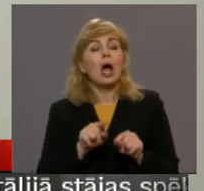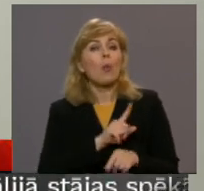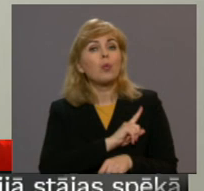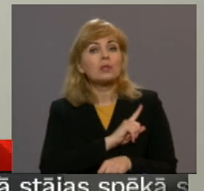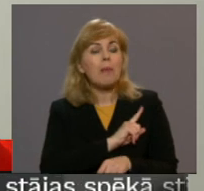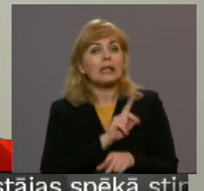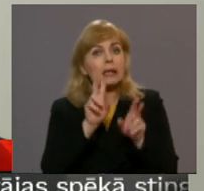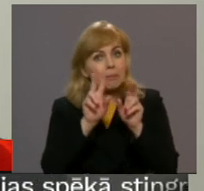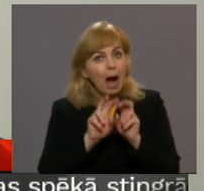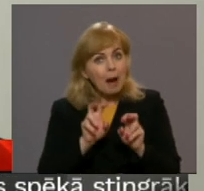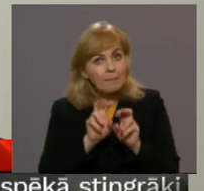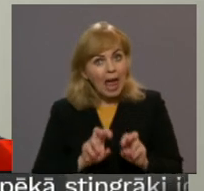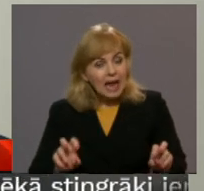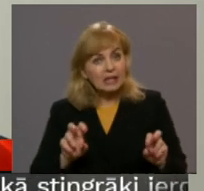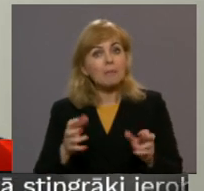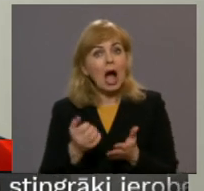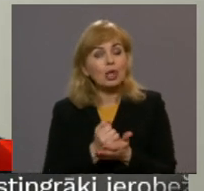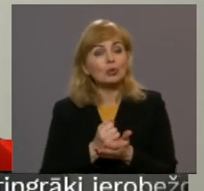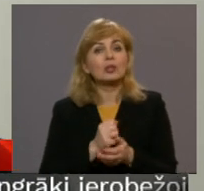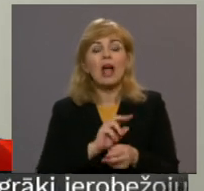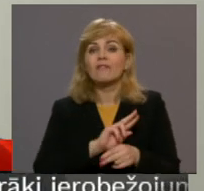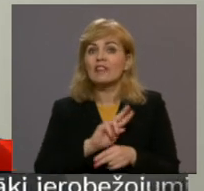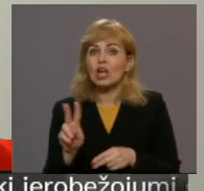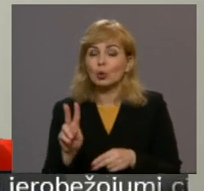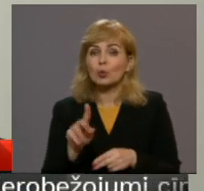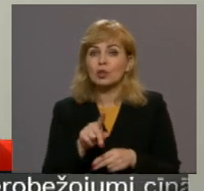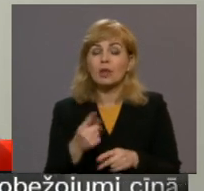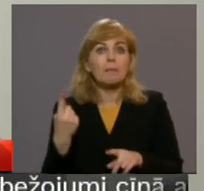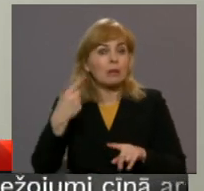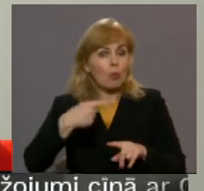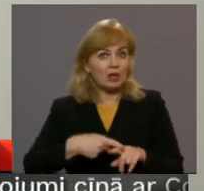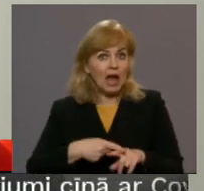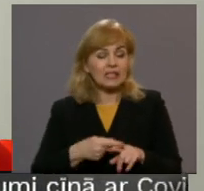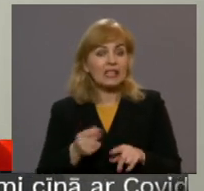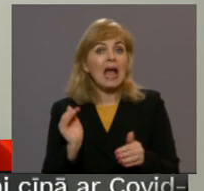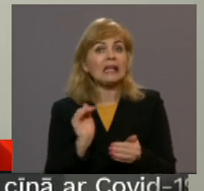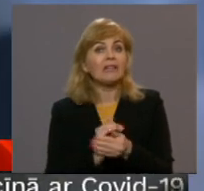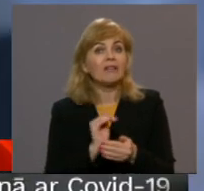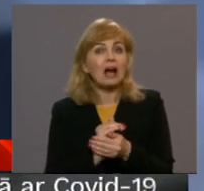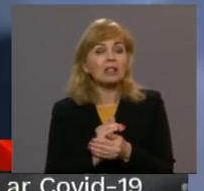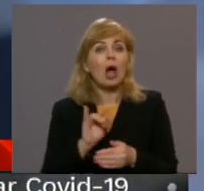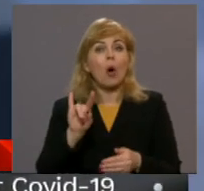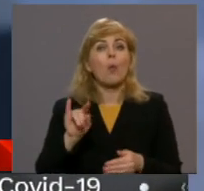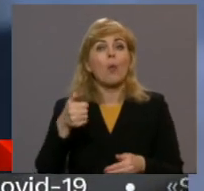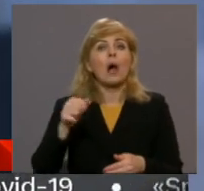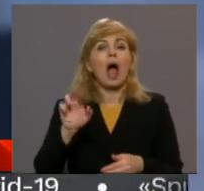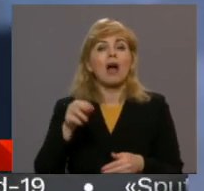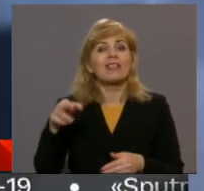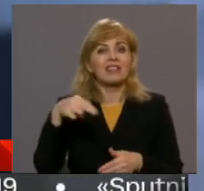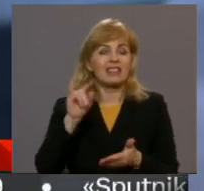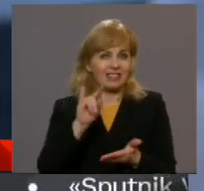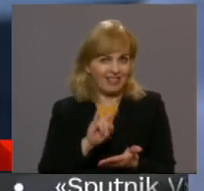tiešām atradām, ka šis vīrusa variants ir pirmo reizi identificēts Ugandā. Viņš tiek uzskatīts